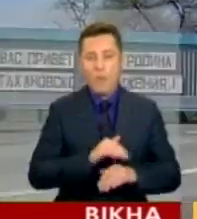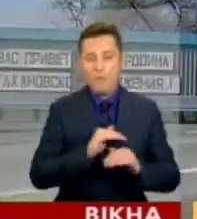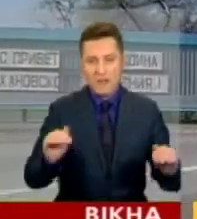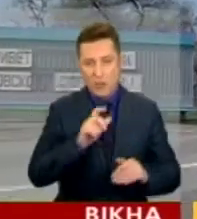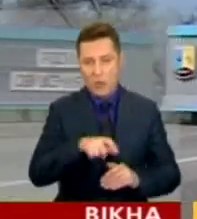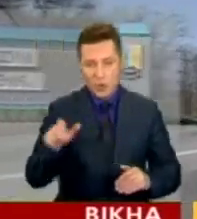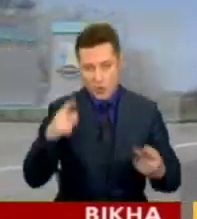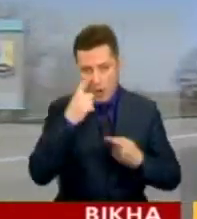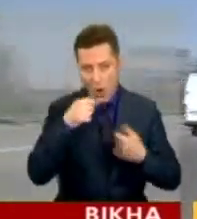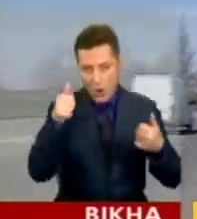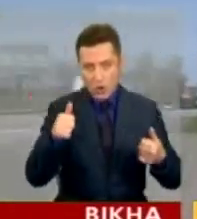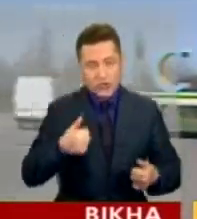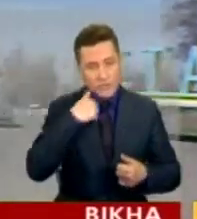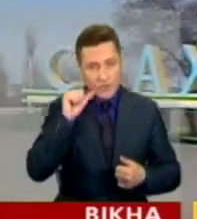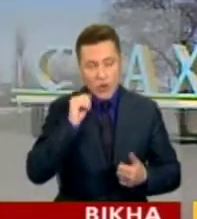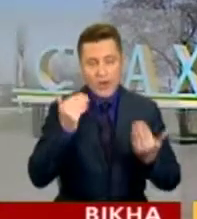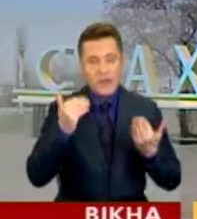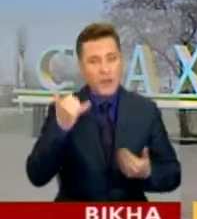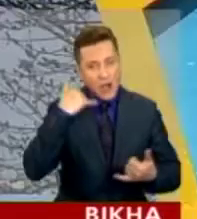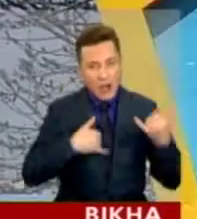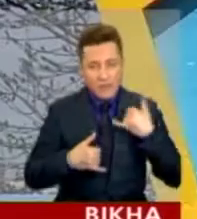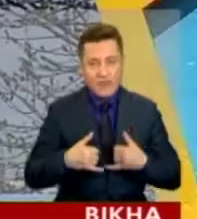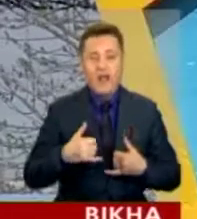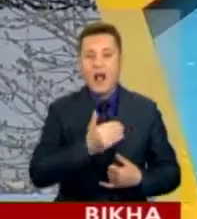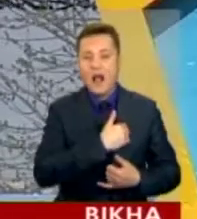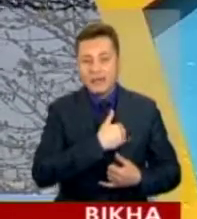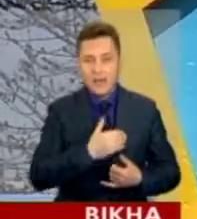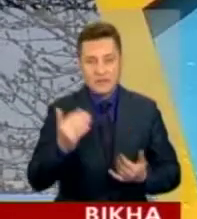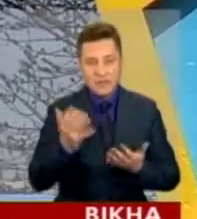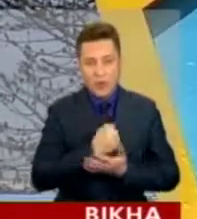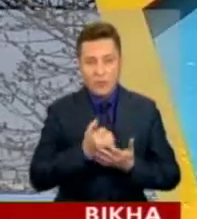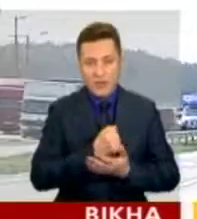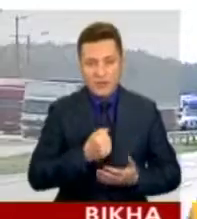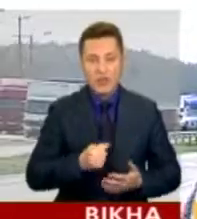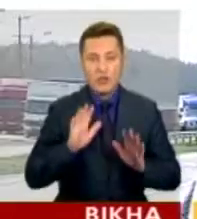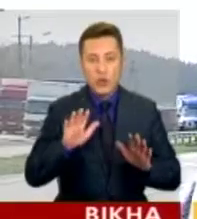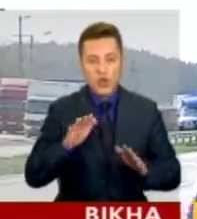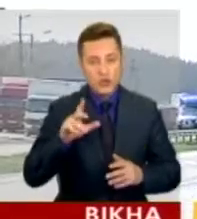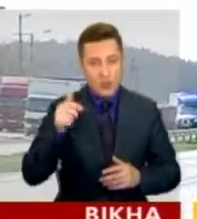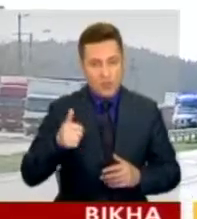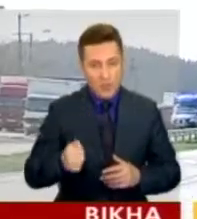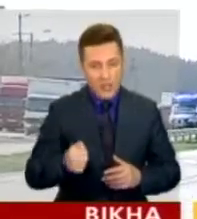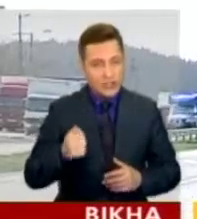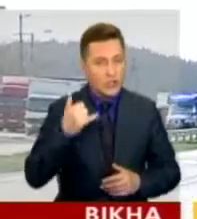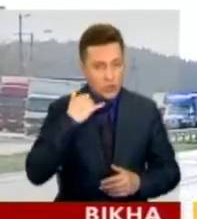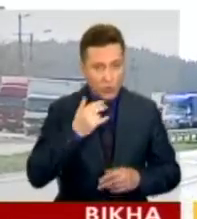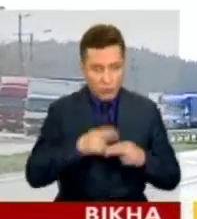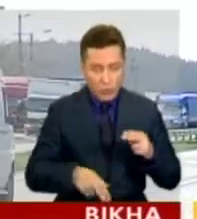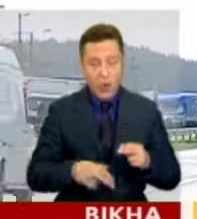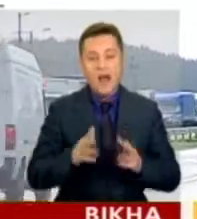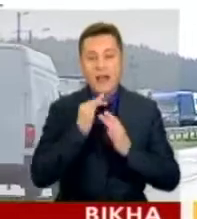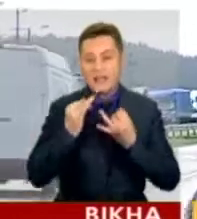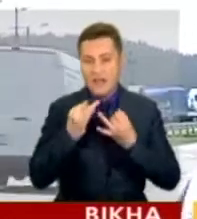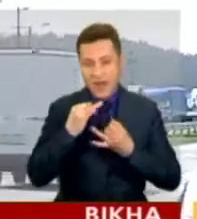вчора, і тепер його телефон обривають охочі заробити на лиходіях. Тільки що я положив трубку, розмовляв з чоловіком,